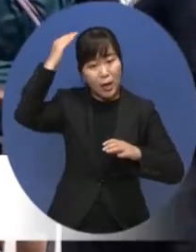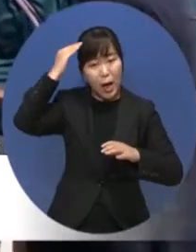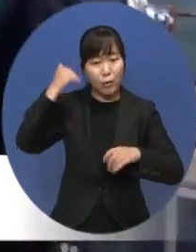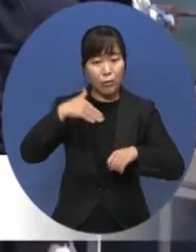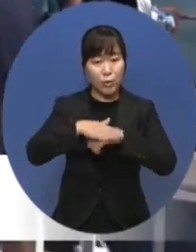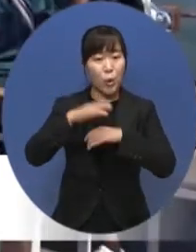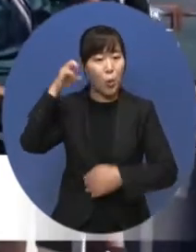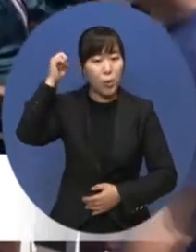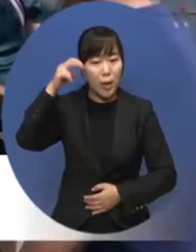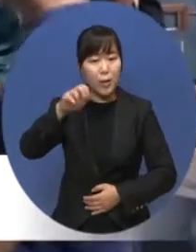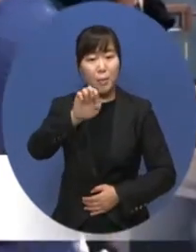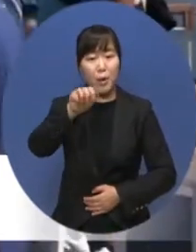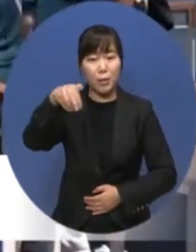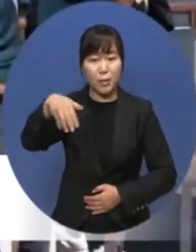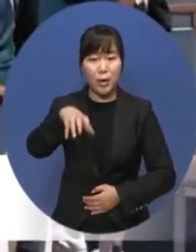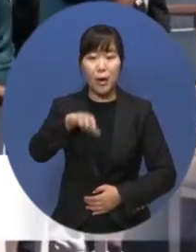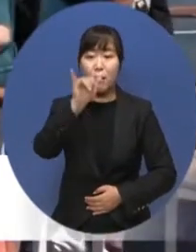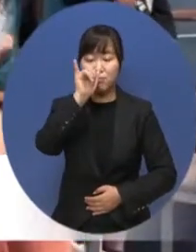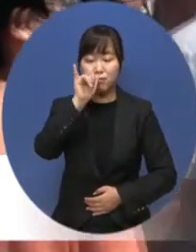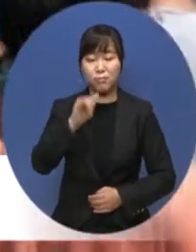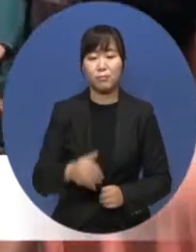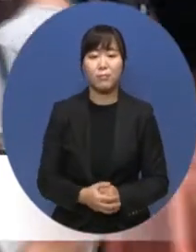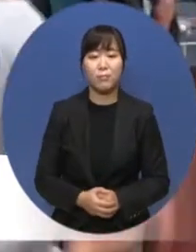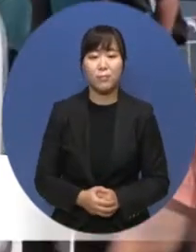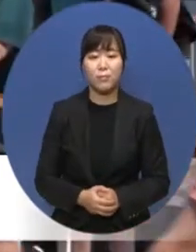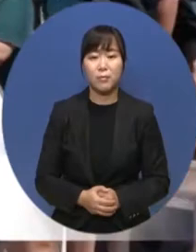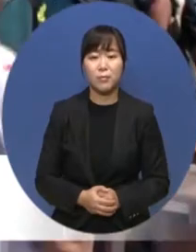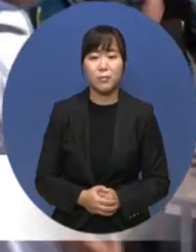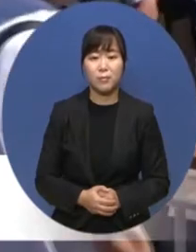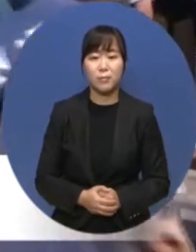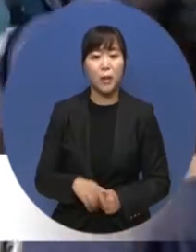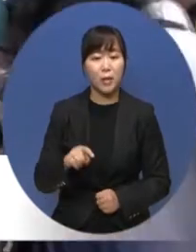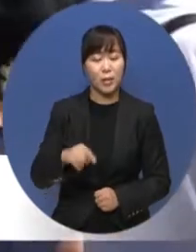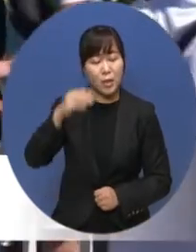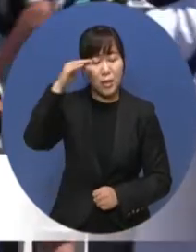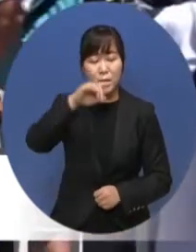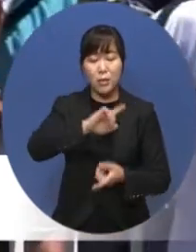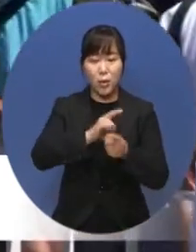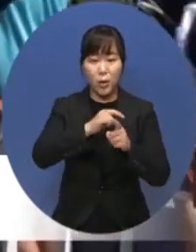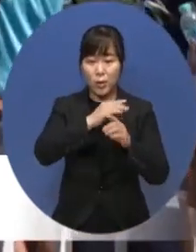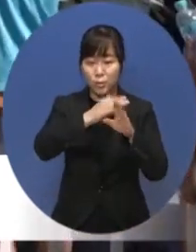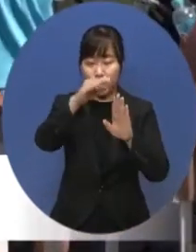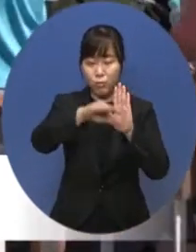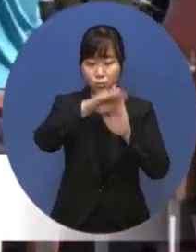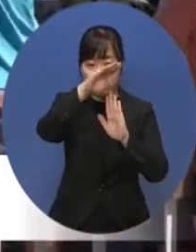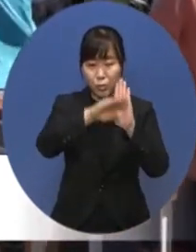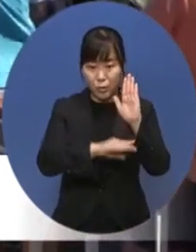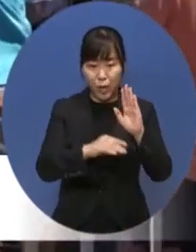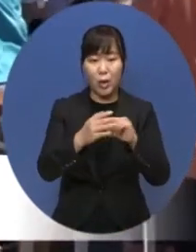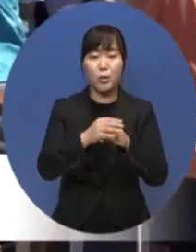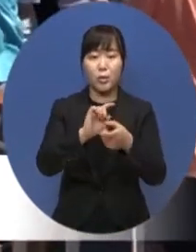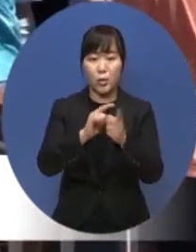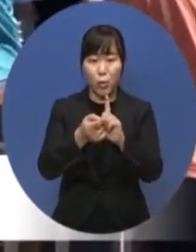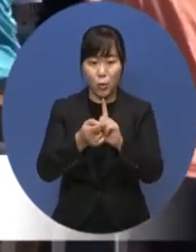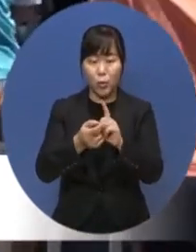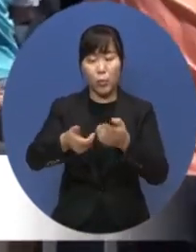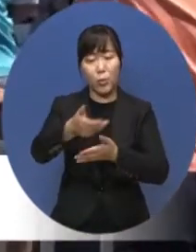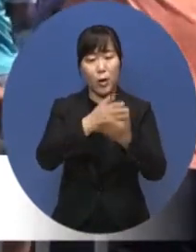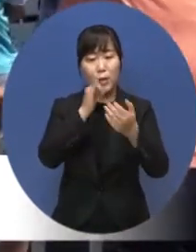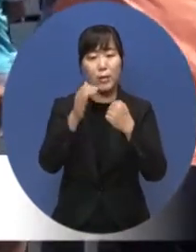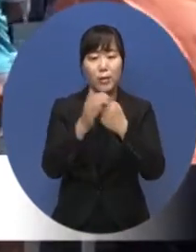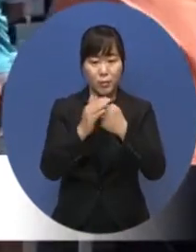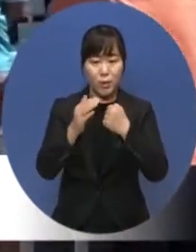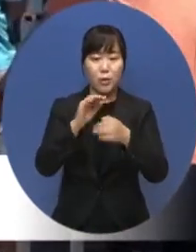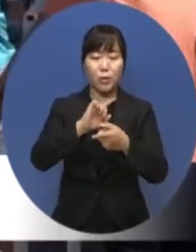호텔이 평창에 지어졌습니다. 이것이 이제 남북 간의 공통의 문화를 공유하고 있기 때문에 남북